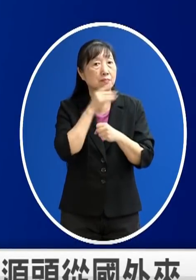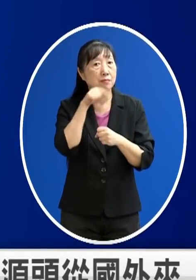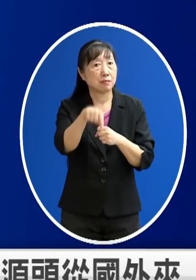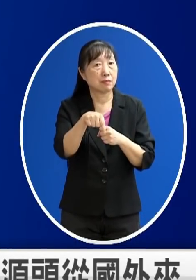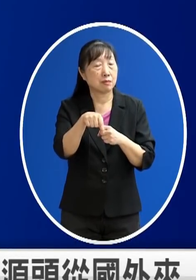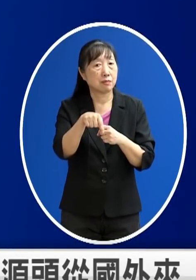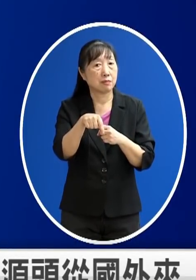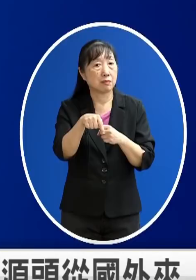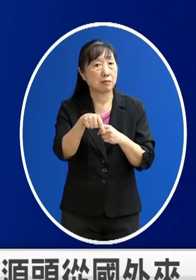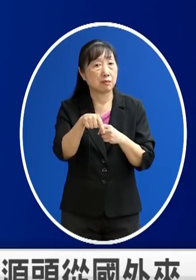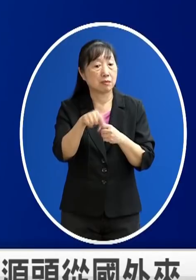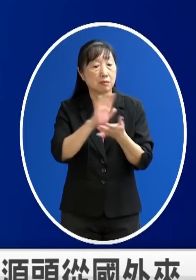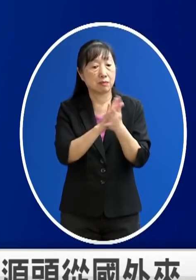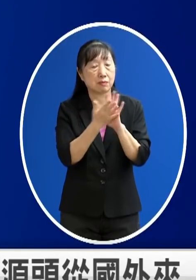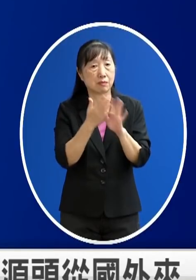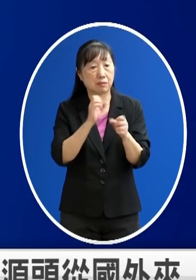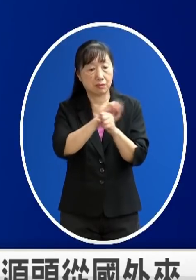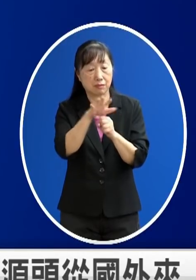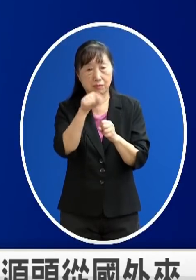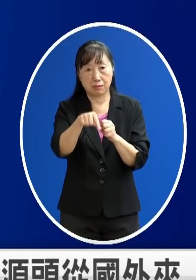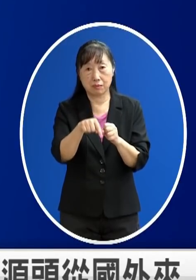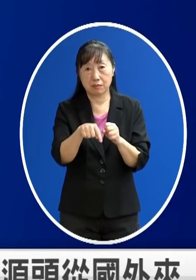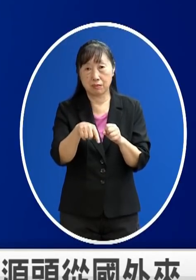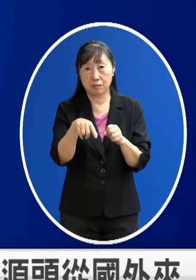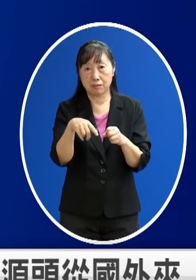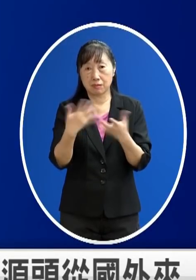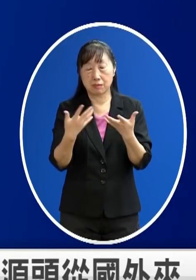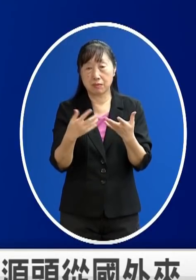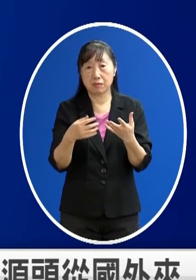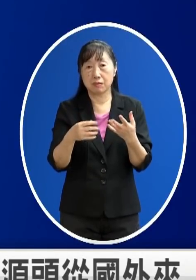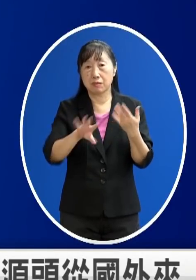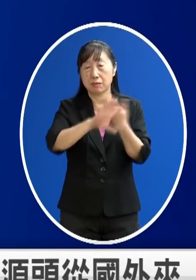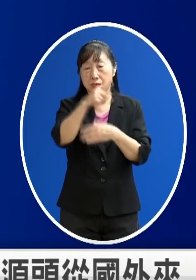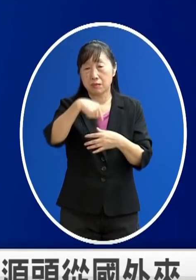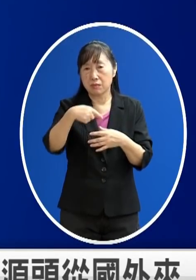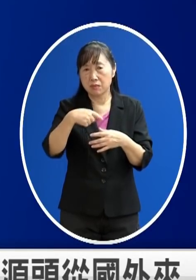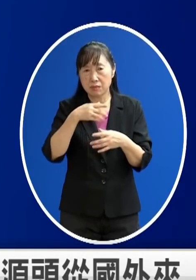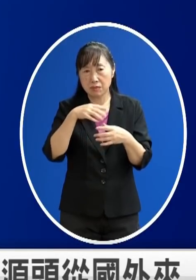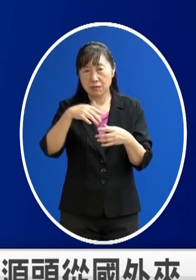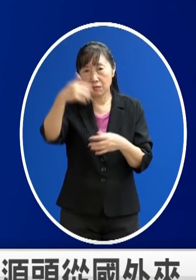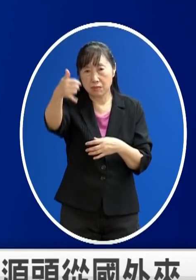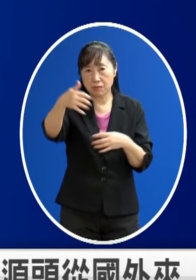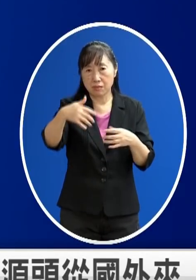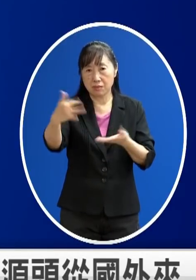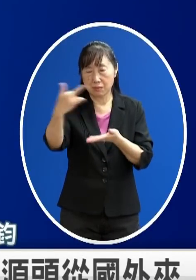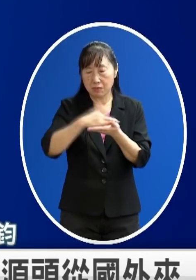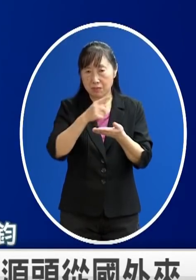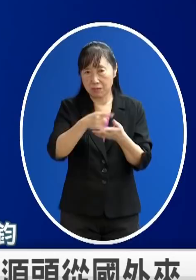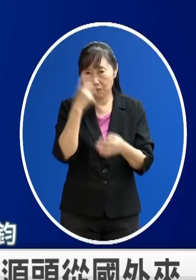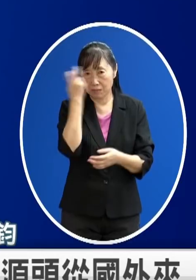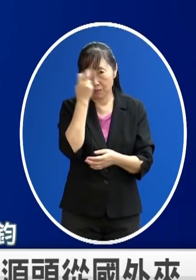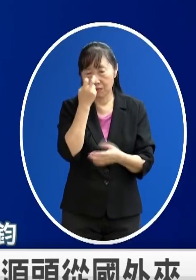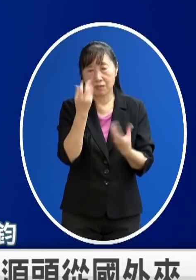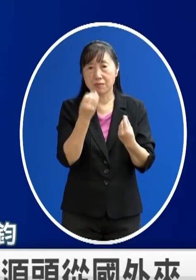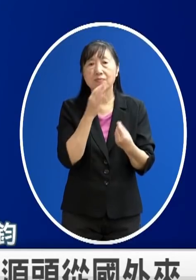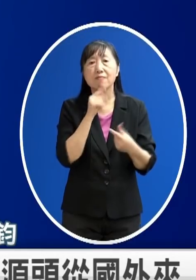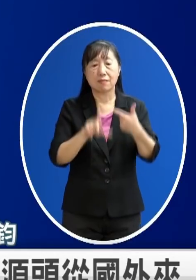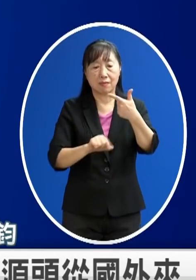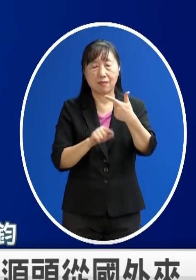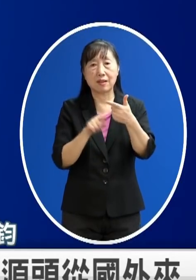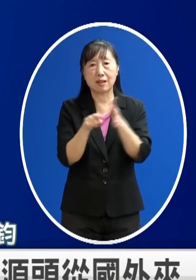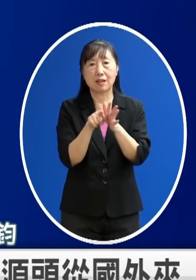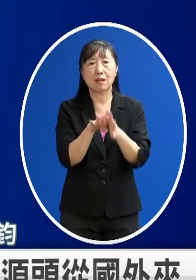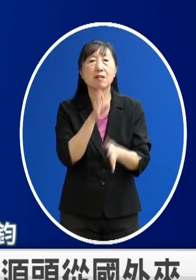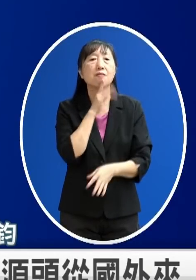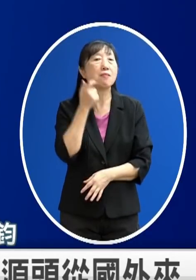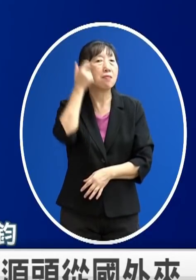秘鲁变异株，我们目前还没有从任何境外的病例有或本土病例有检测到。当然，在6月份的时候，因为这个秘鲁境外移入的这位